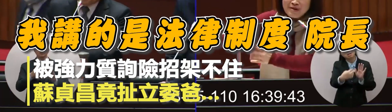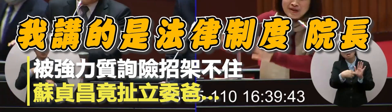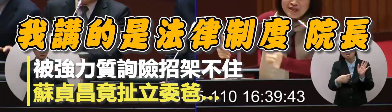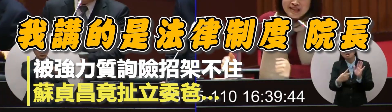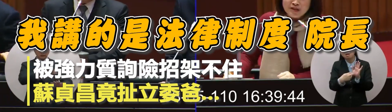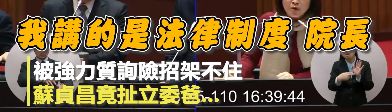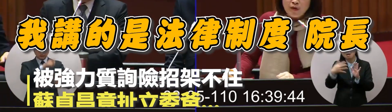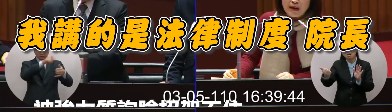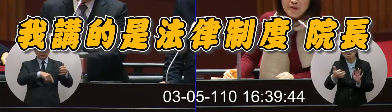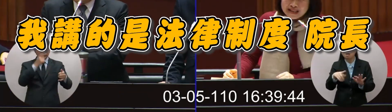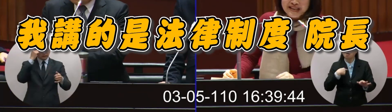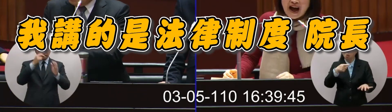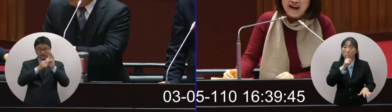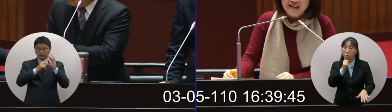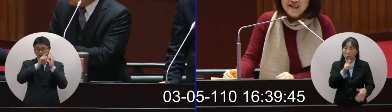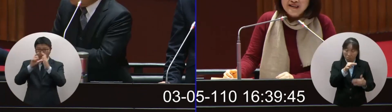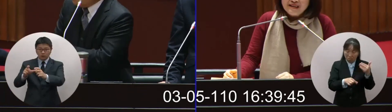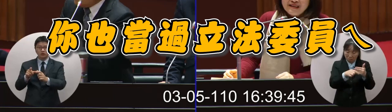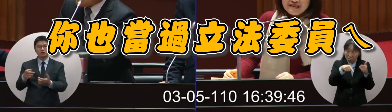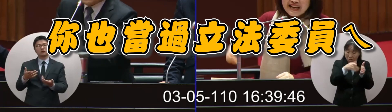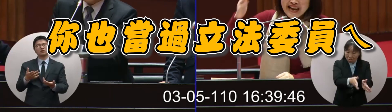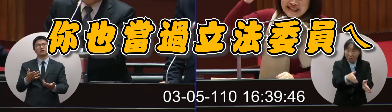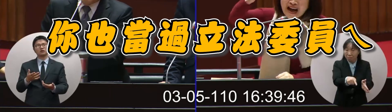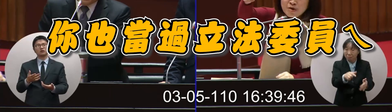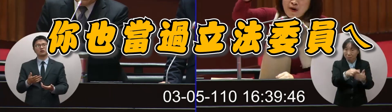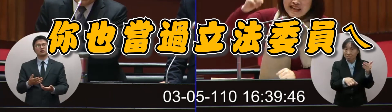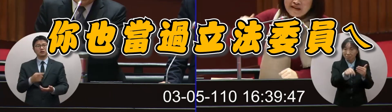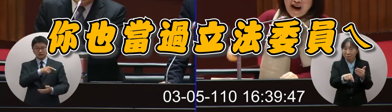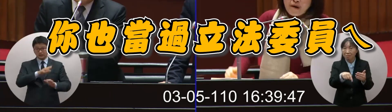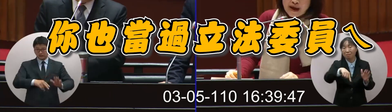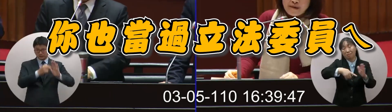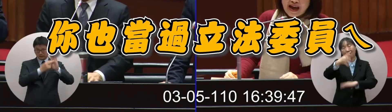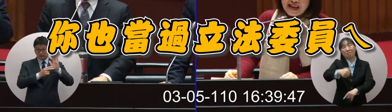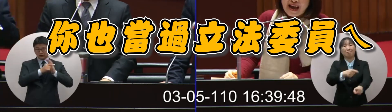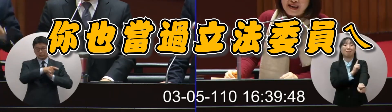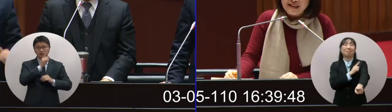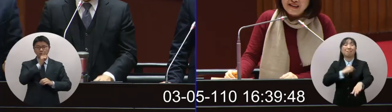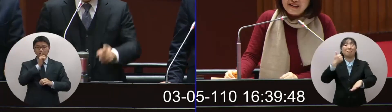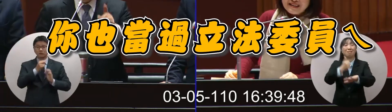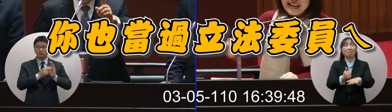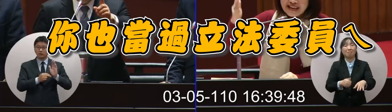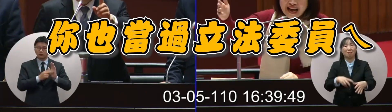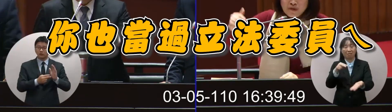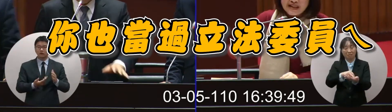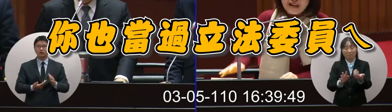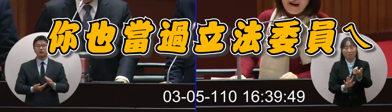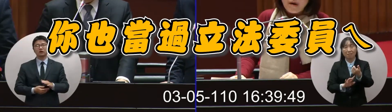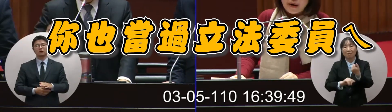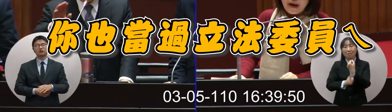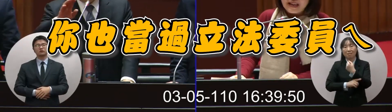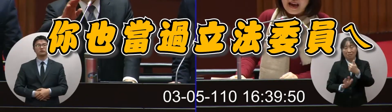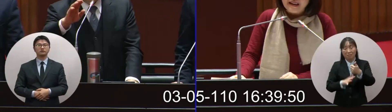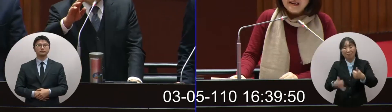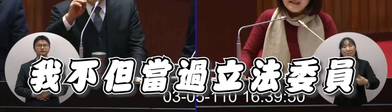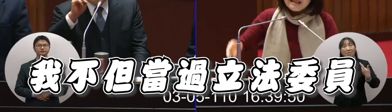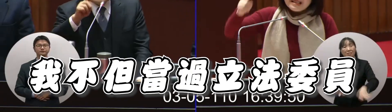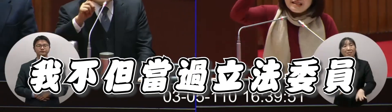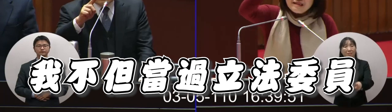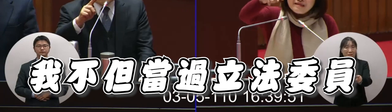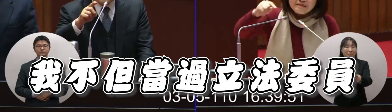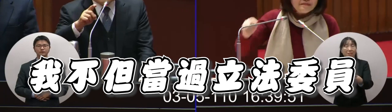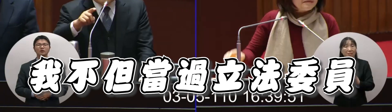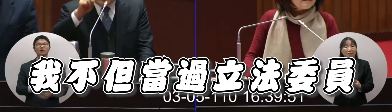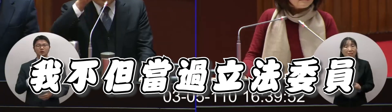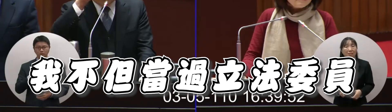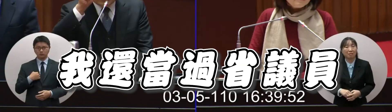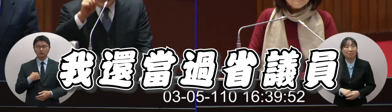法律制度。哎，院长，你也当过立法委员呢，你也当过立法委员呢。 我不但